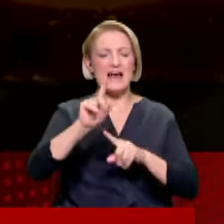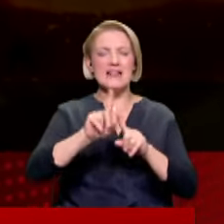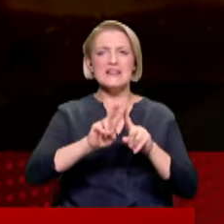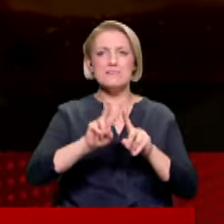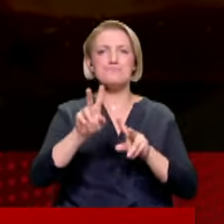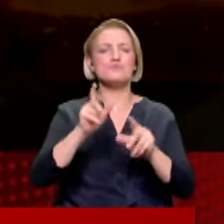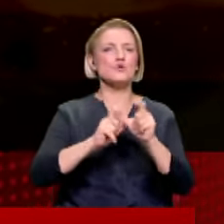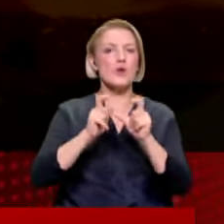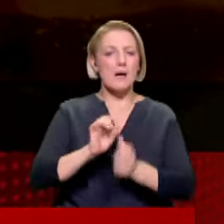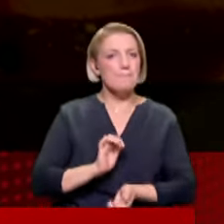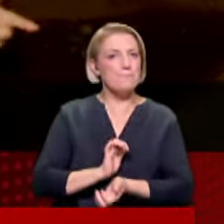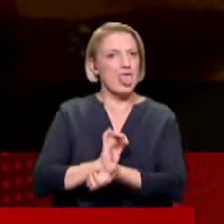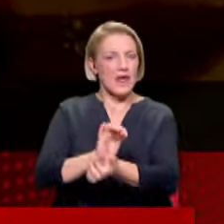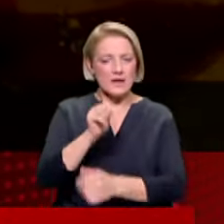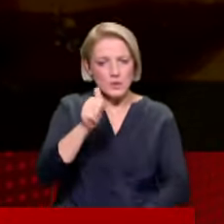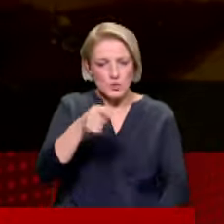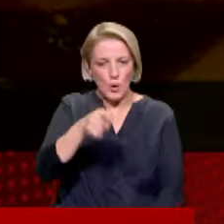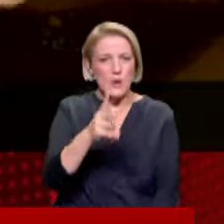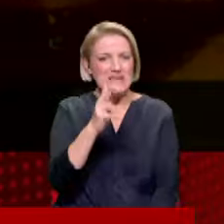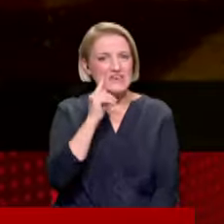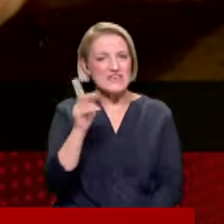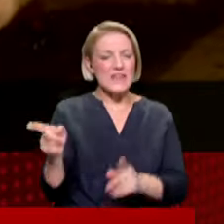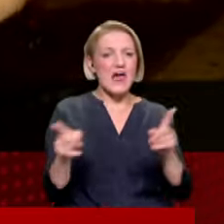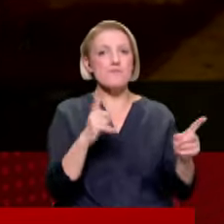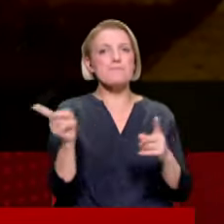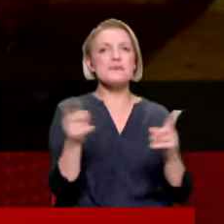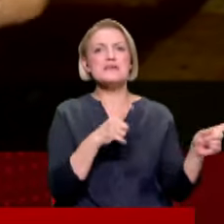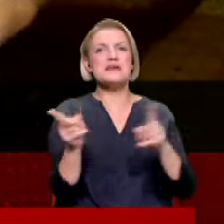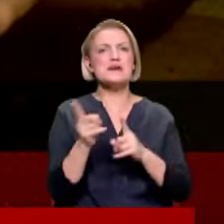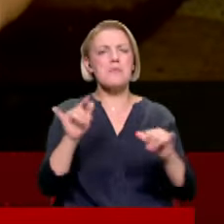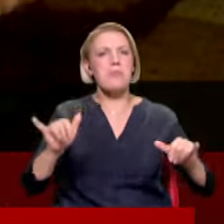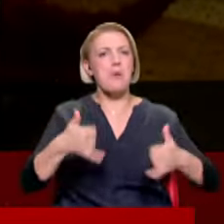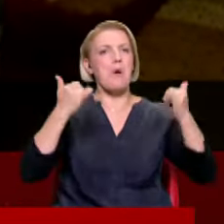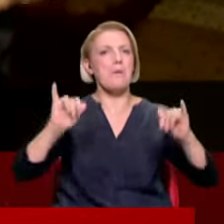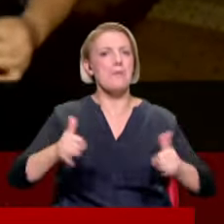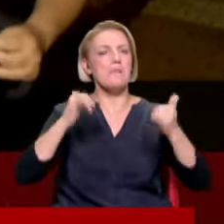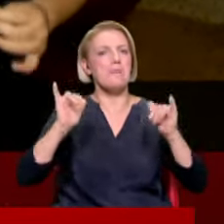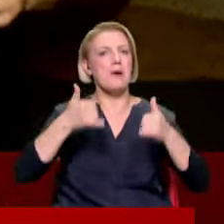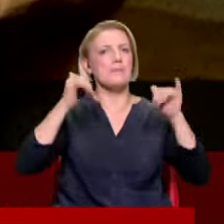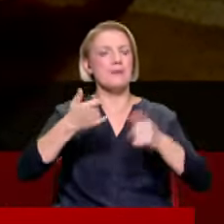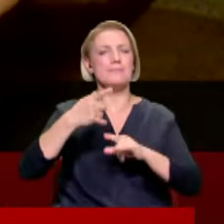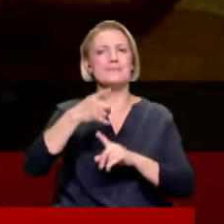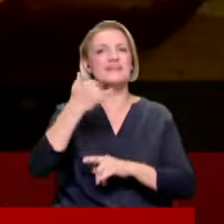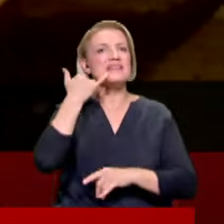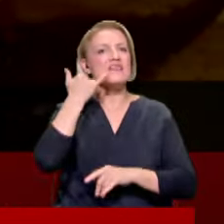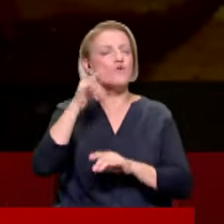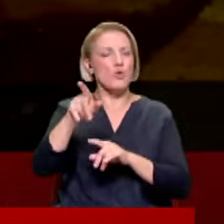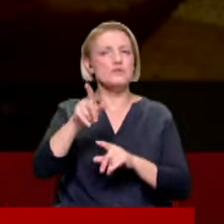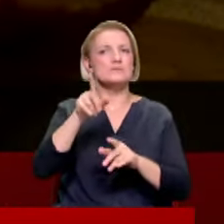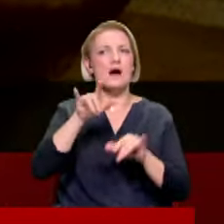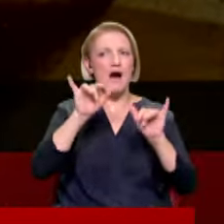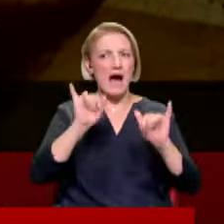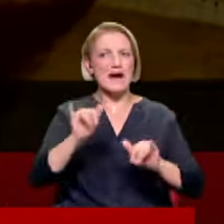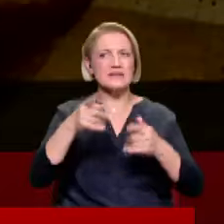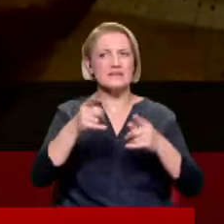tutuklandığı gün o iki kişi iki taraf birbirleriyle AŞ görüşmüşler HTS kayıtları baz istasyonundan aynı